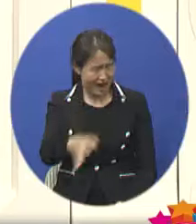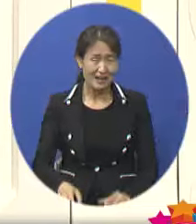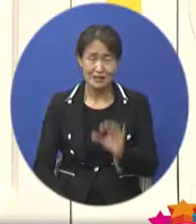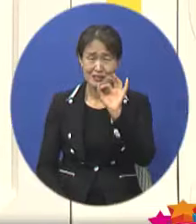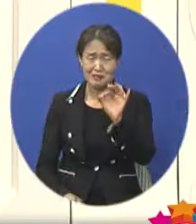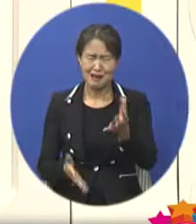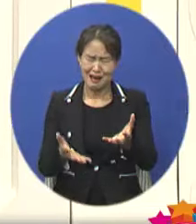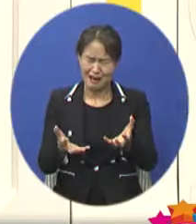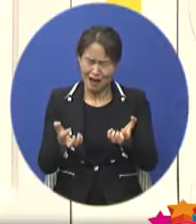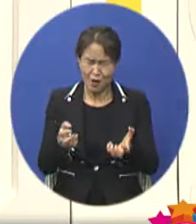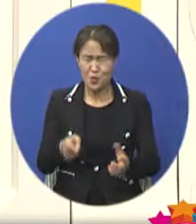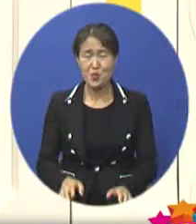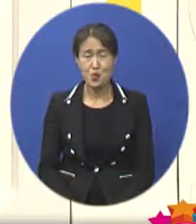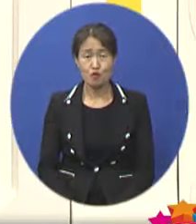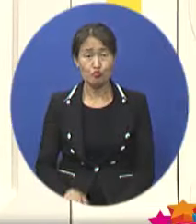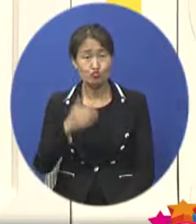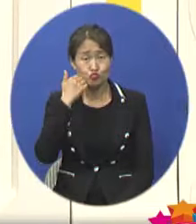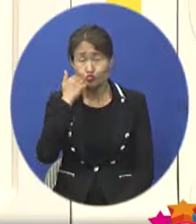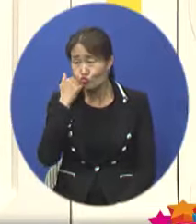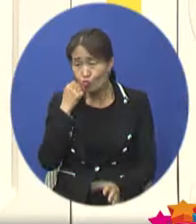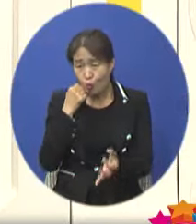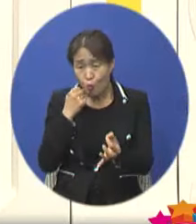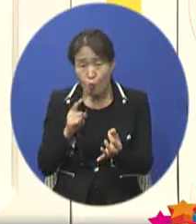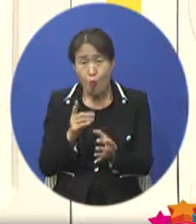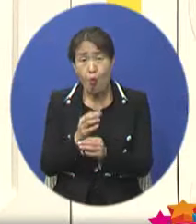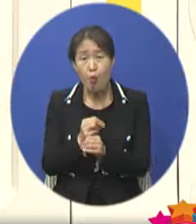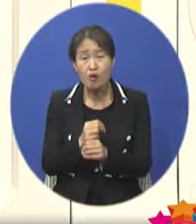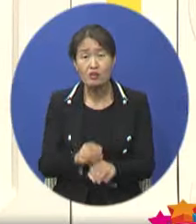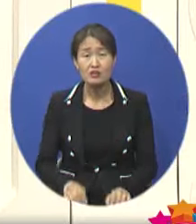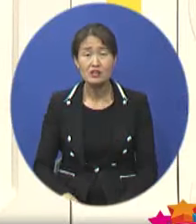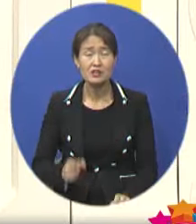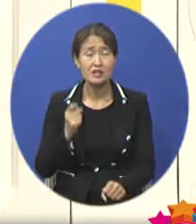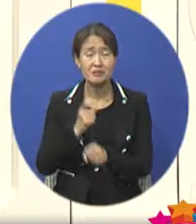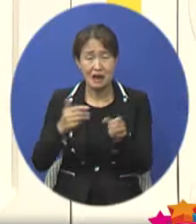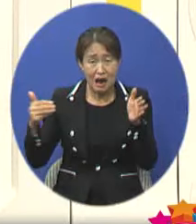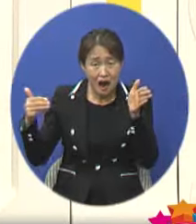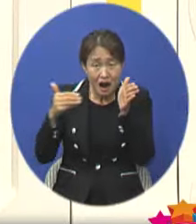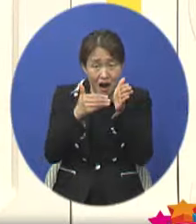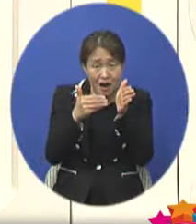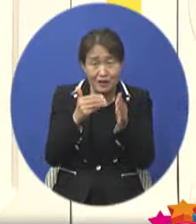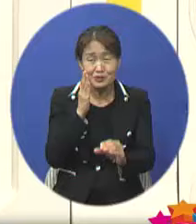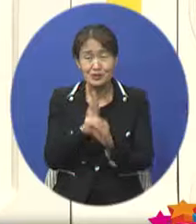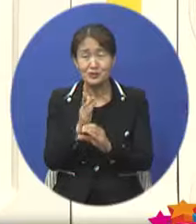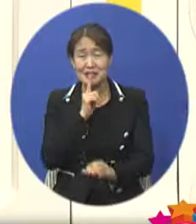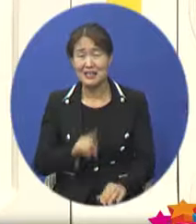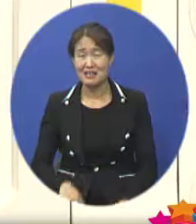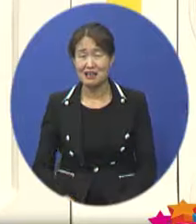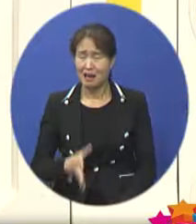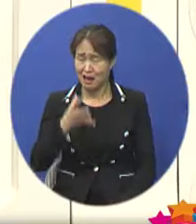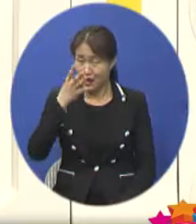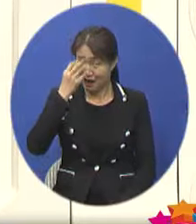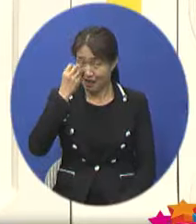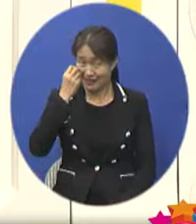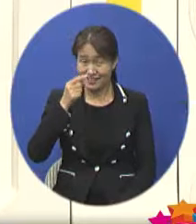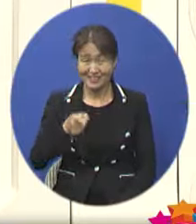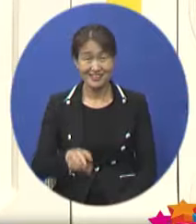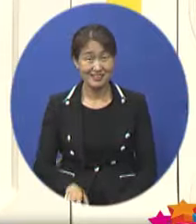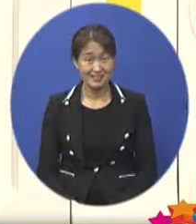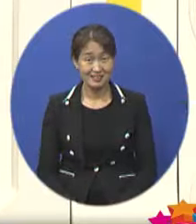진짜 인색하네. 어떤 분한테 드리려고. 언제 주려고 그래 이제 저희 다 가는데 막판으로 가는데. 네. 아, 아 정말 참 진짜